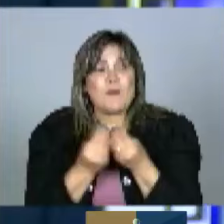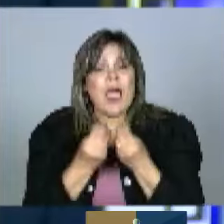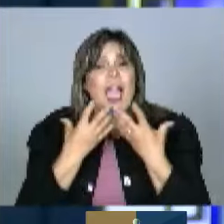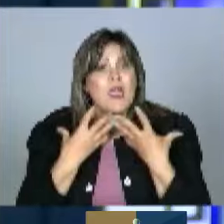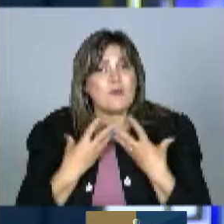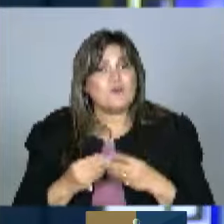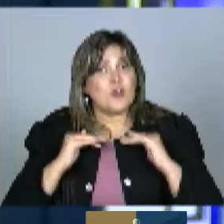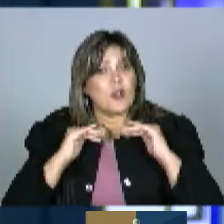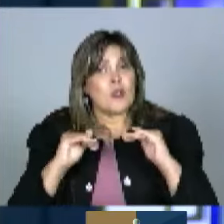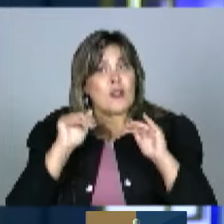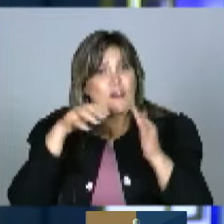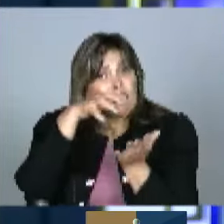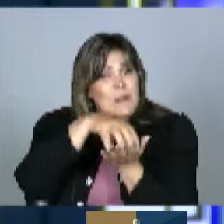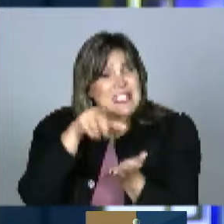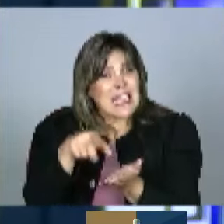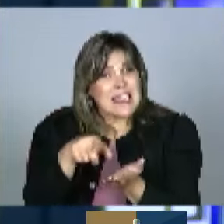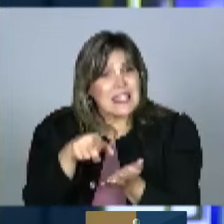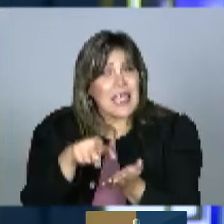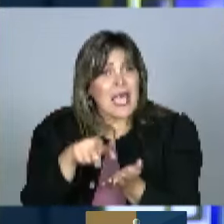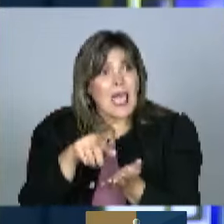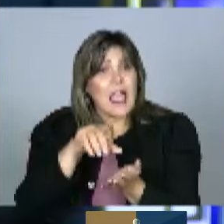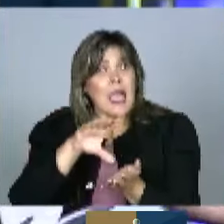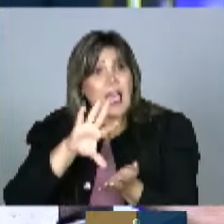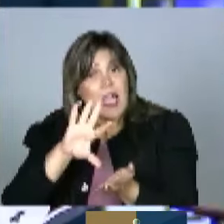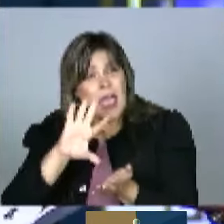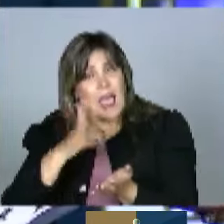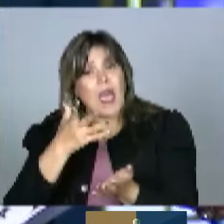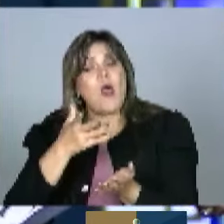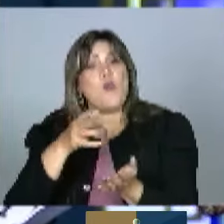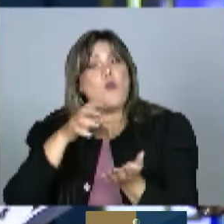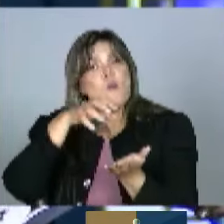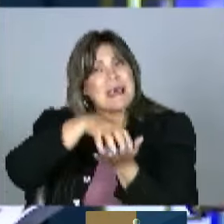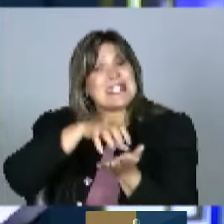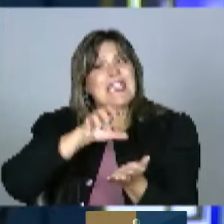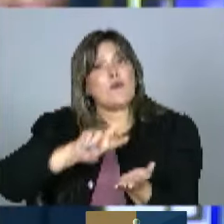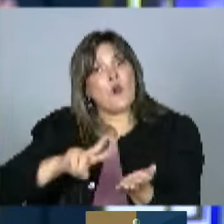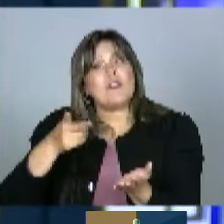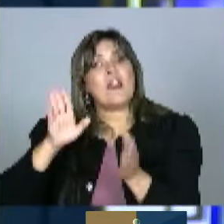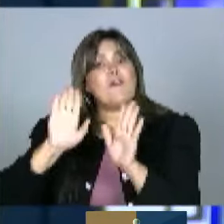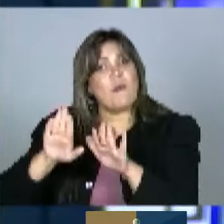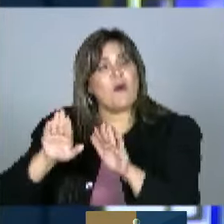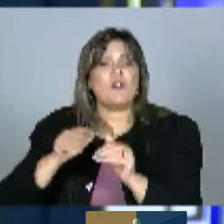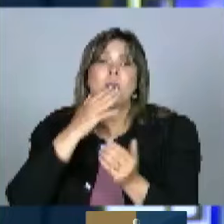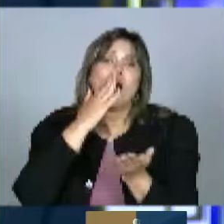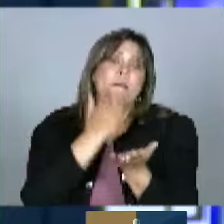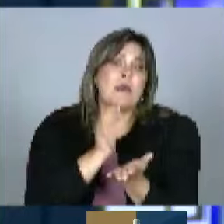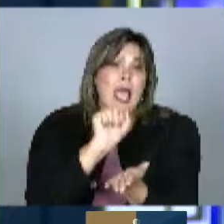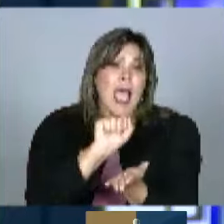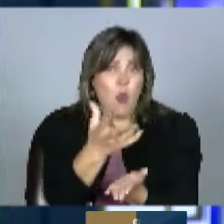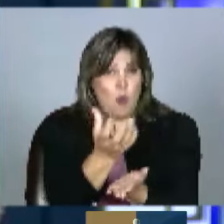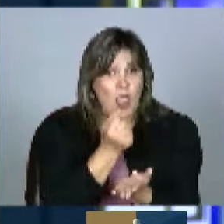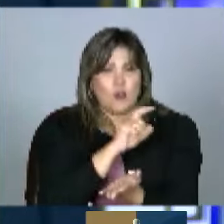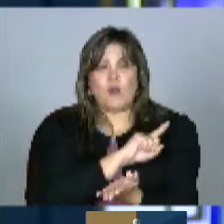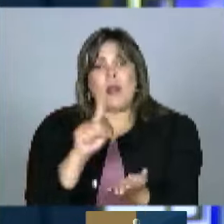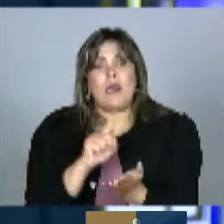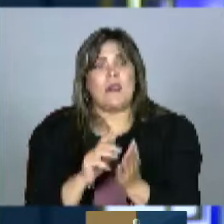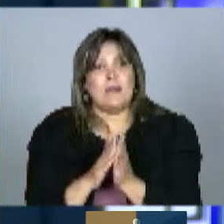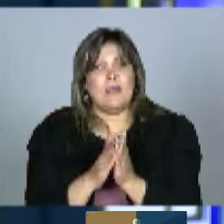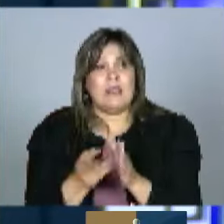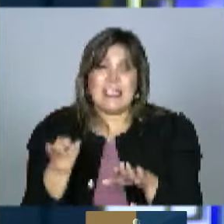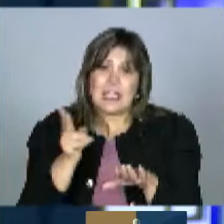هادئه في هذا المسكن او بيعو على مسكن اخر يبقى مش من حقه الامتداد